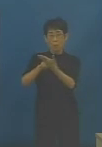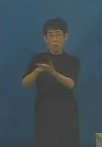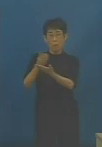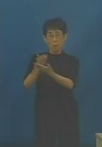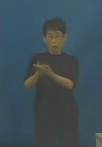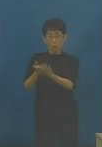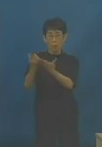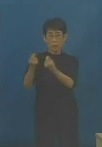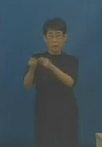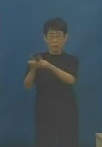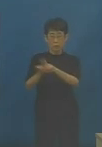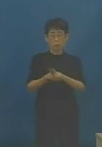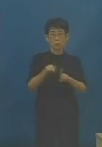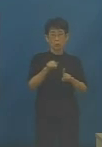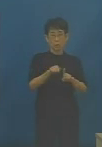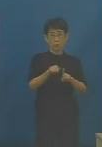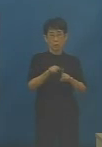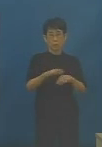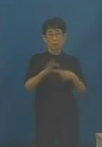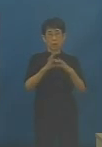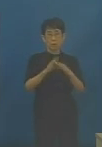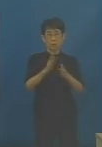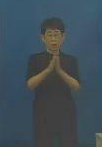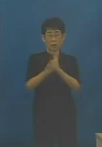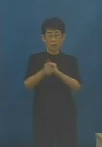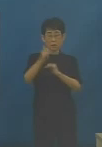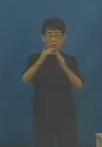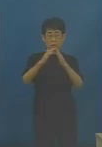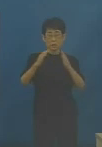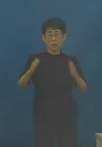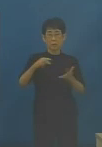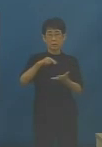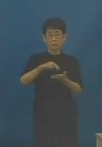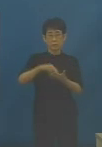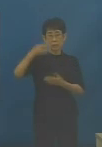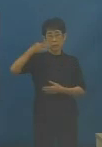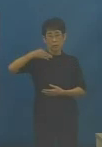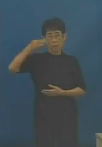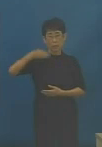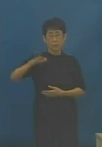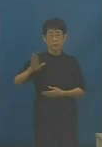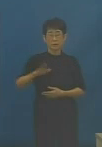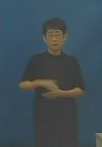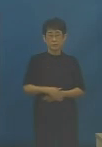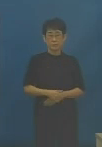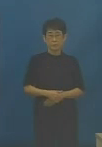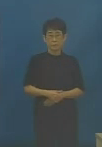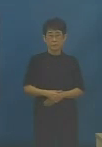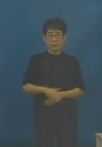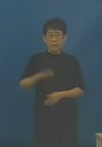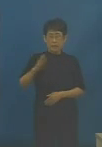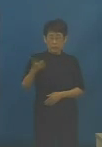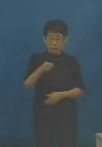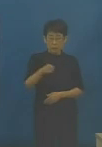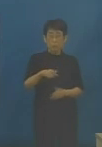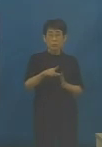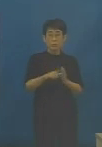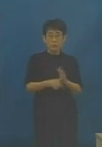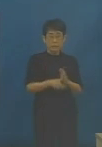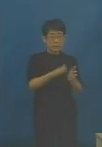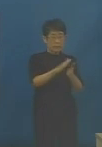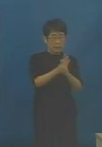。そういう意味で知事会としては評価をさせていただいております。ただその時に各県で